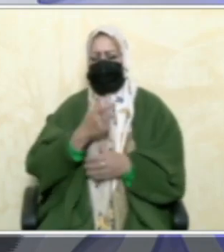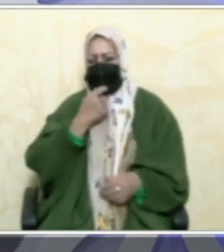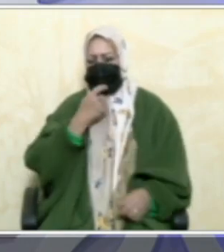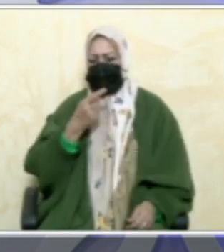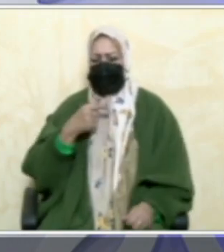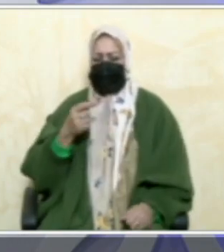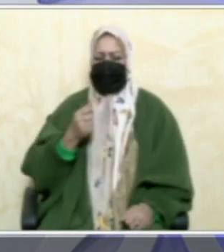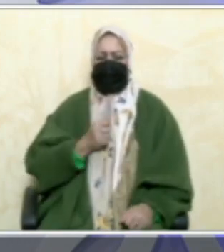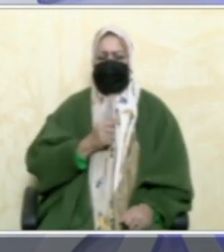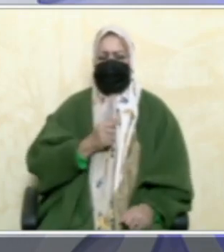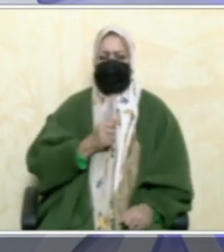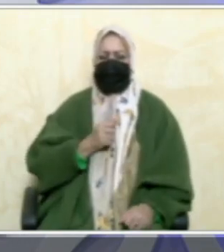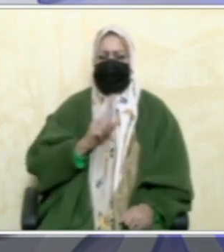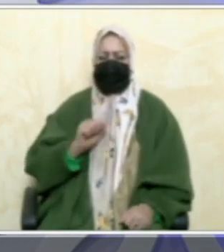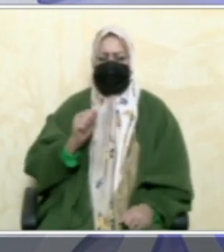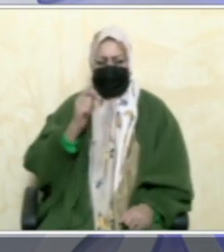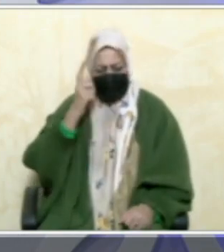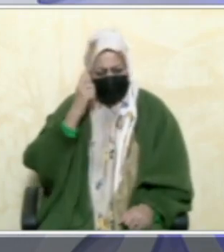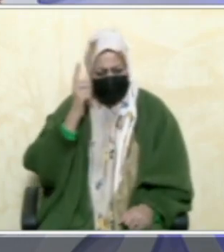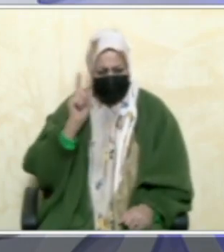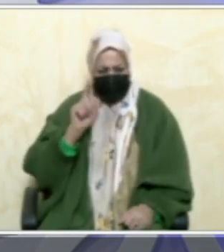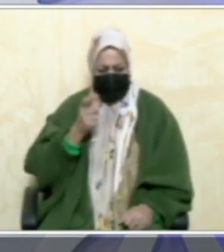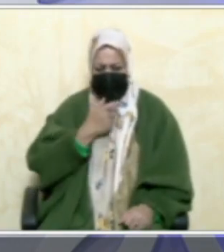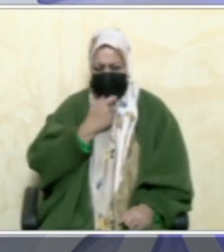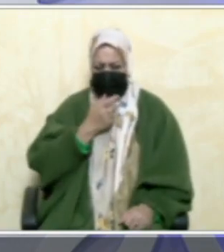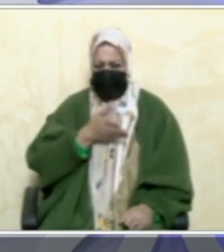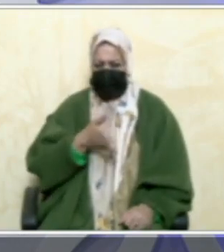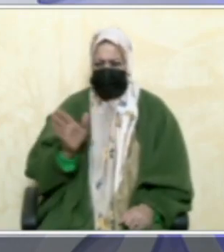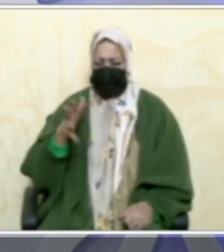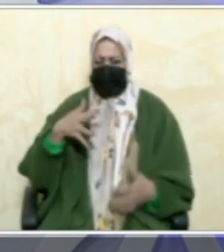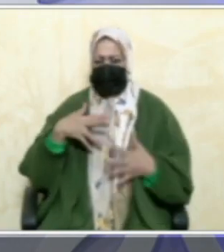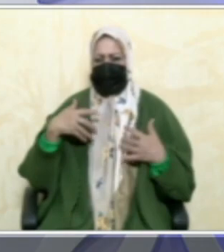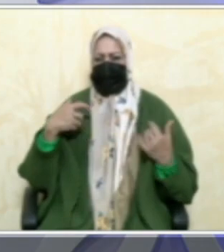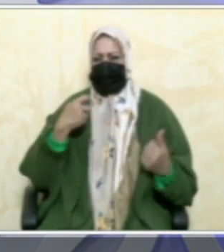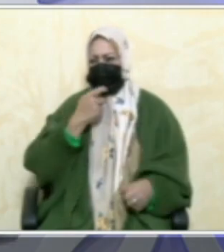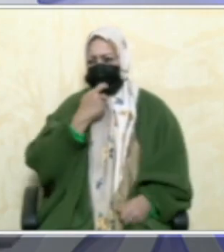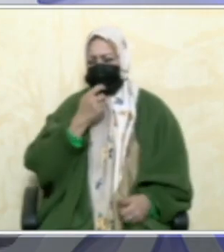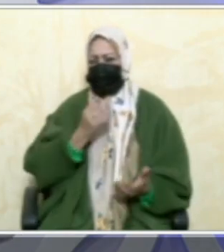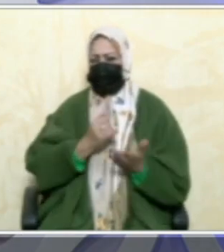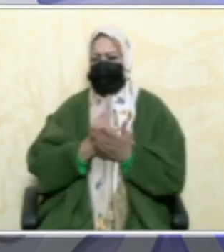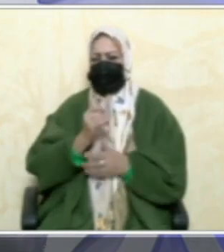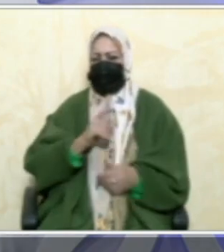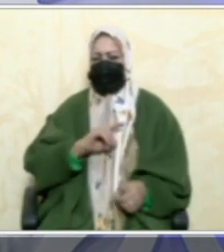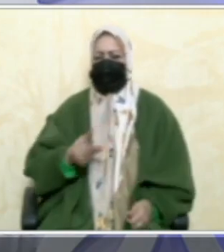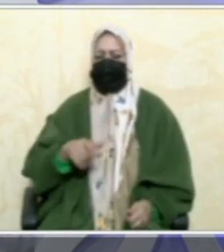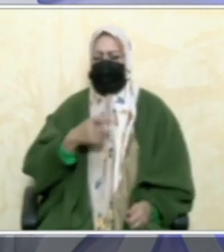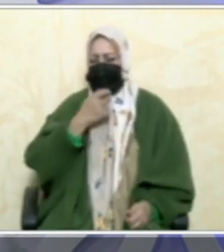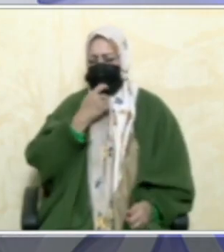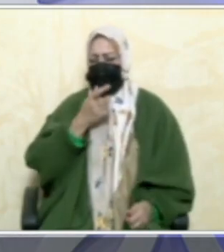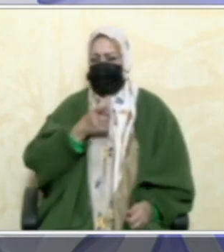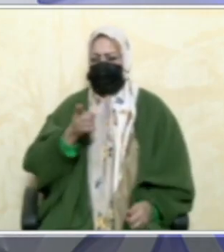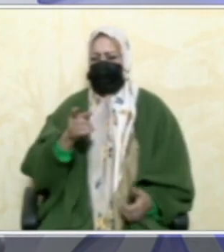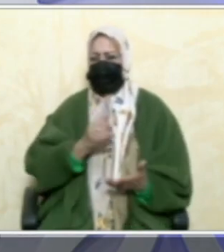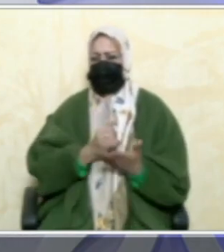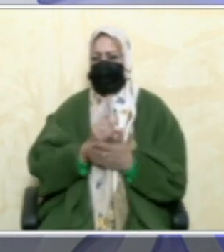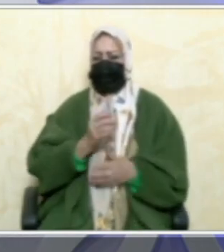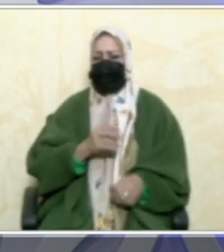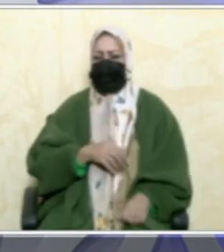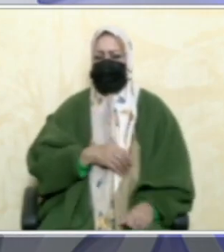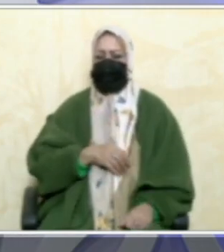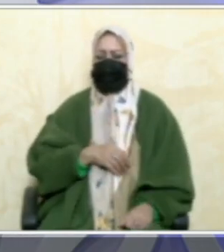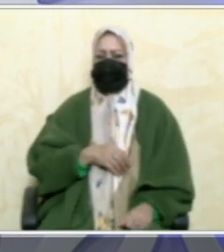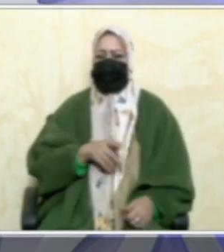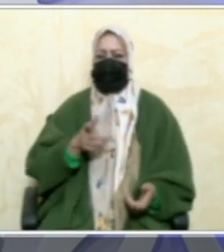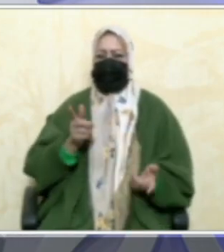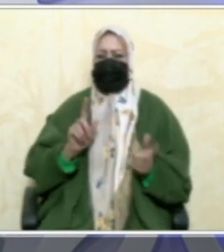هي رافعة بنتها وفرحانة أنها تقرأ في المدرسة البريطانية ولا المدرسة البريطانية الأمريكية ولا مش عارف شو اسمها،